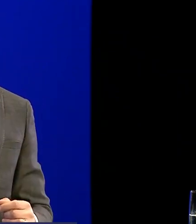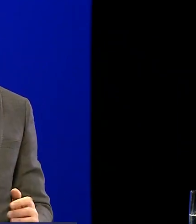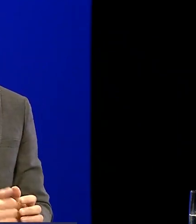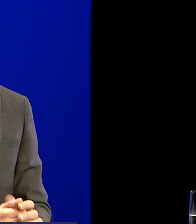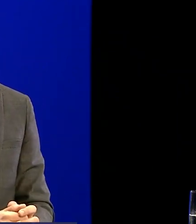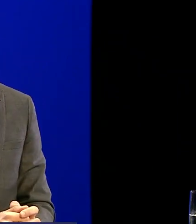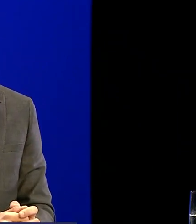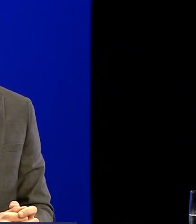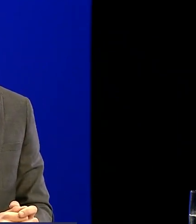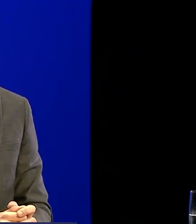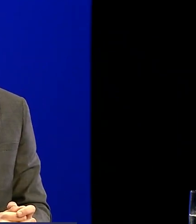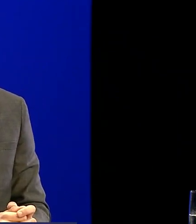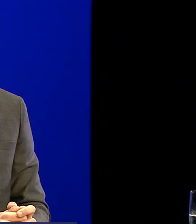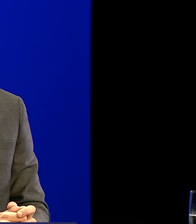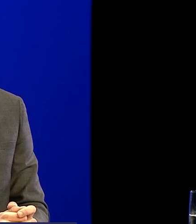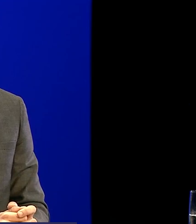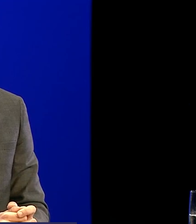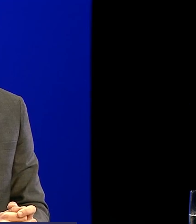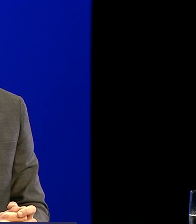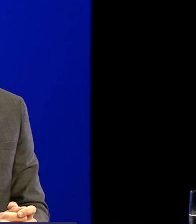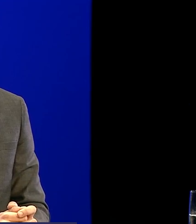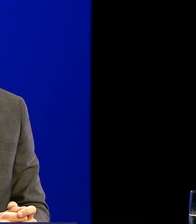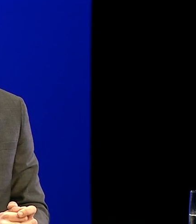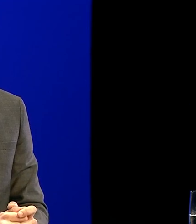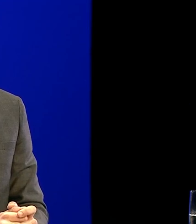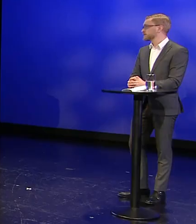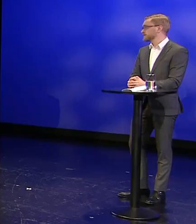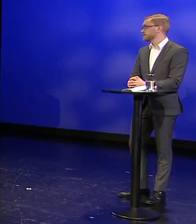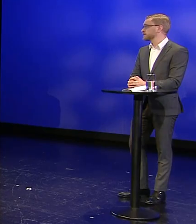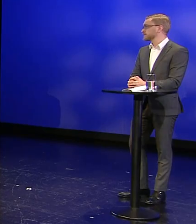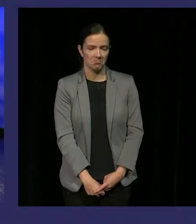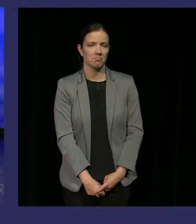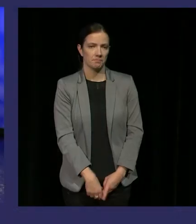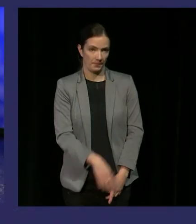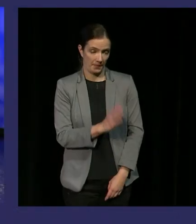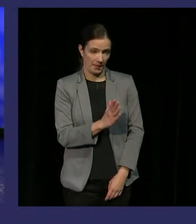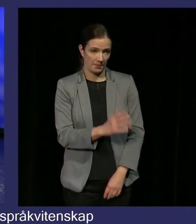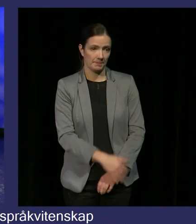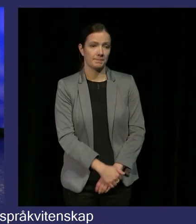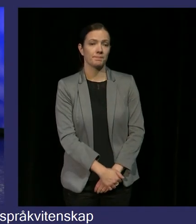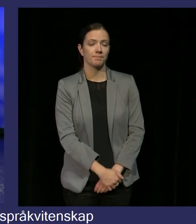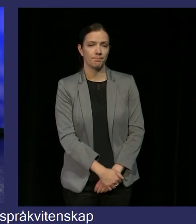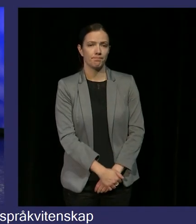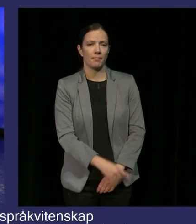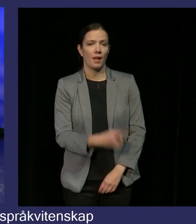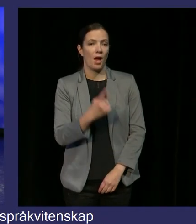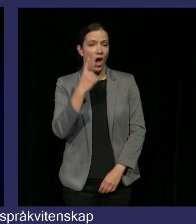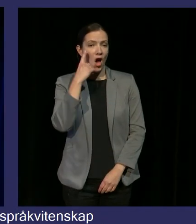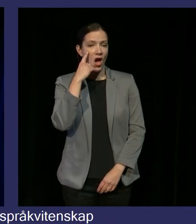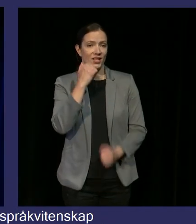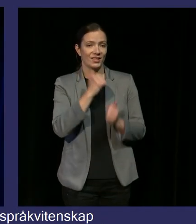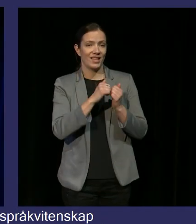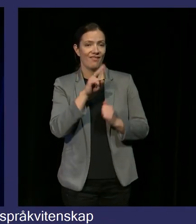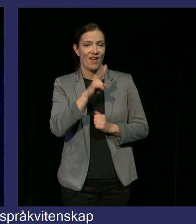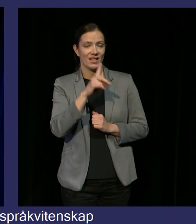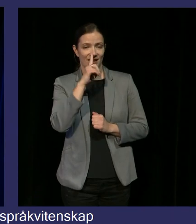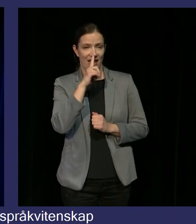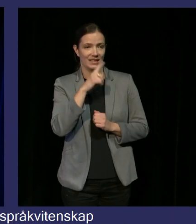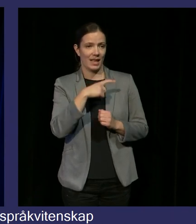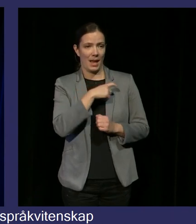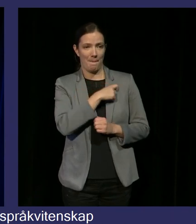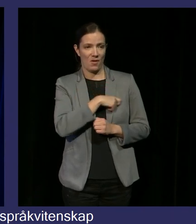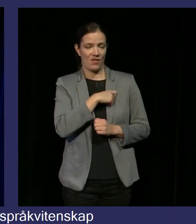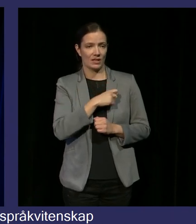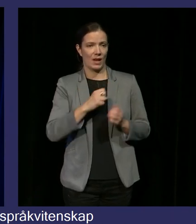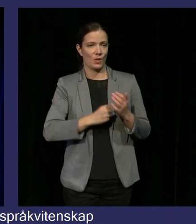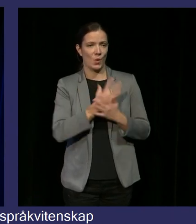mistet viktige språkelige arenaer for oss. Takk. Øystein Bangsnes, professor i nordisk